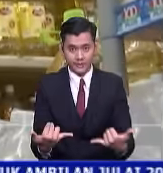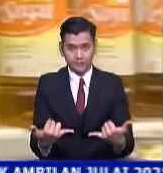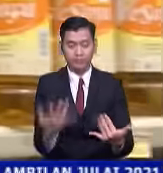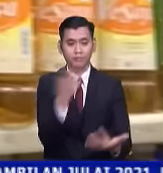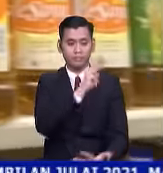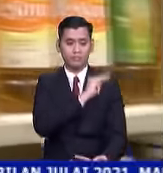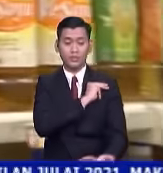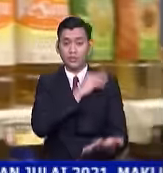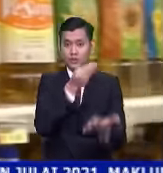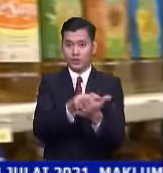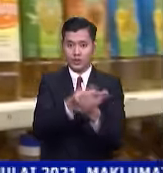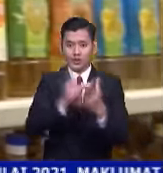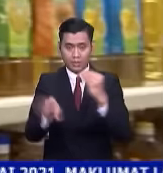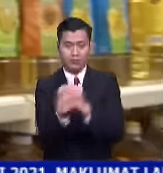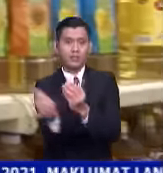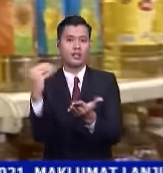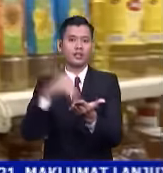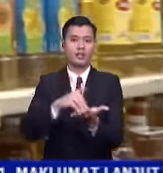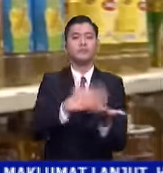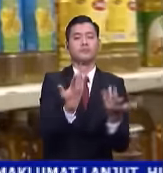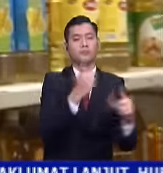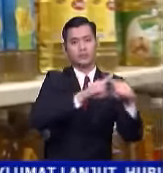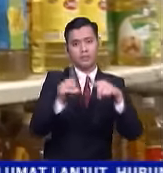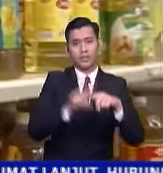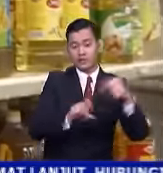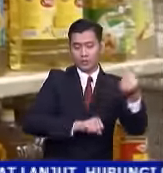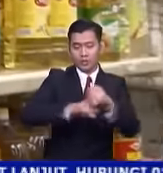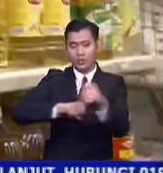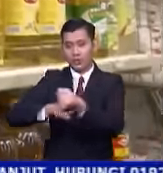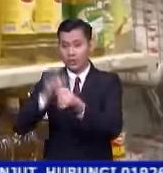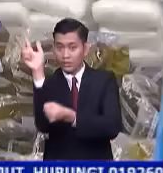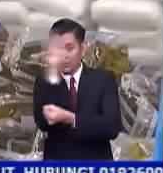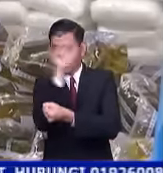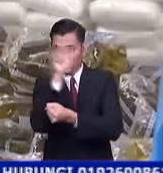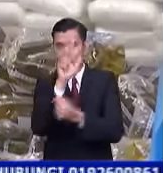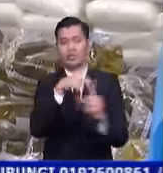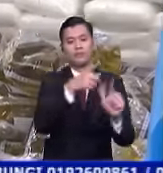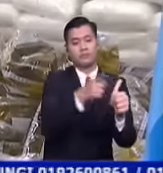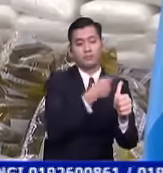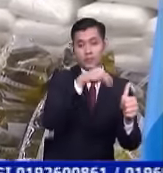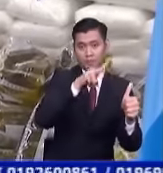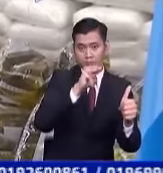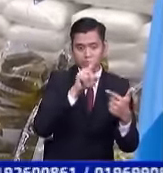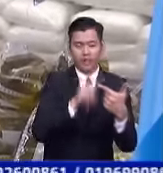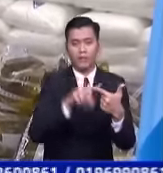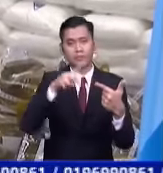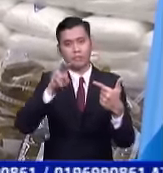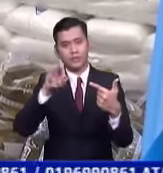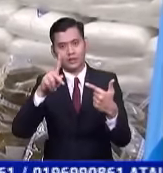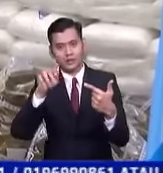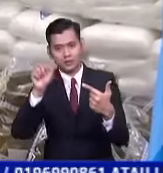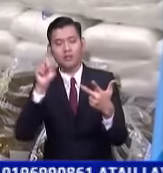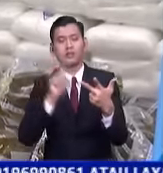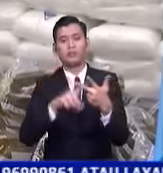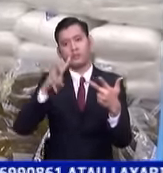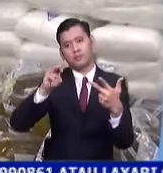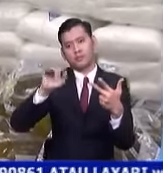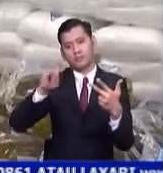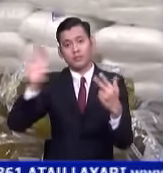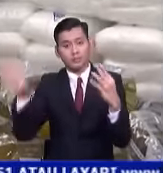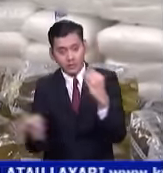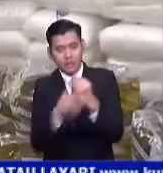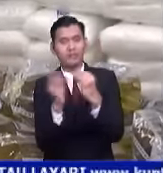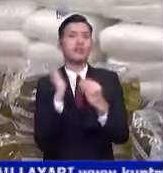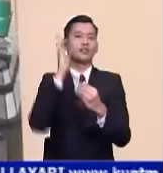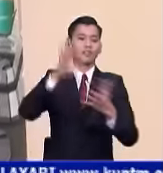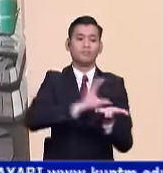menambah, pelbagai langkah belanjawan dan inisiatif yang ditambah baik melalui Permai, Pemerkasa dan Pemerkasa Plus akan terus